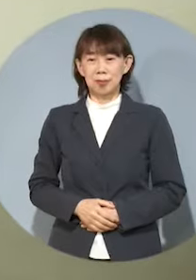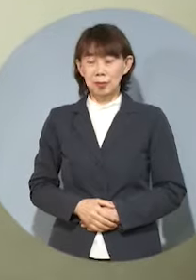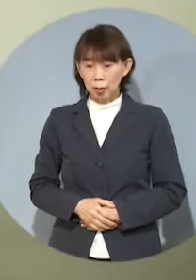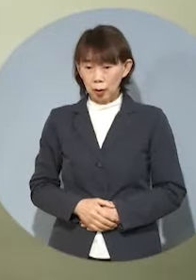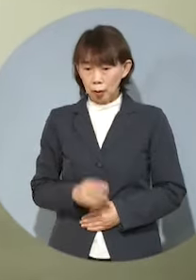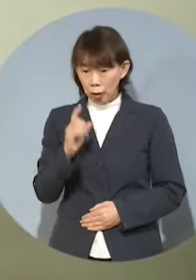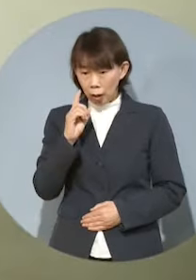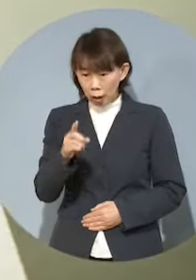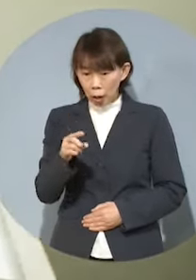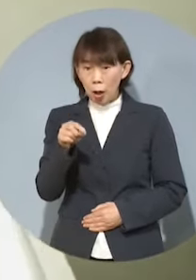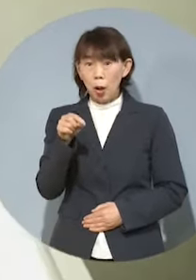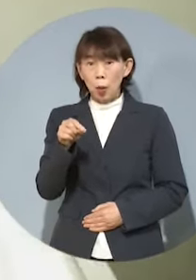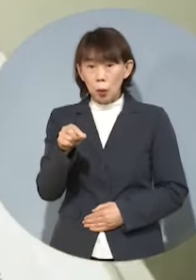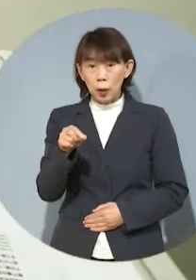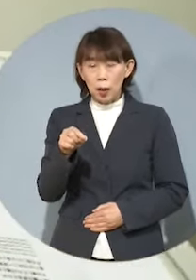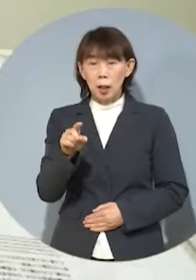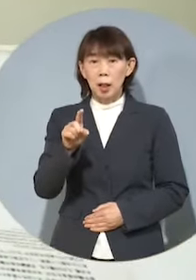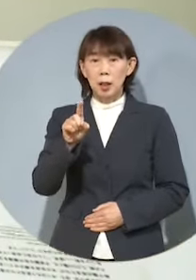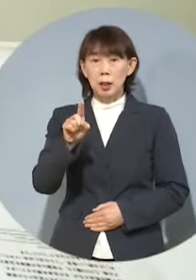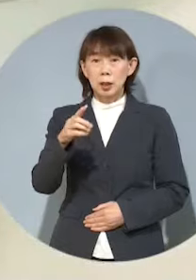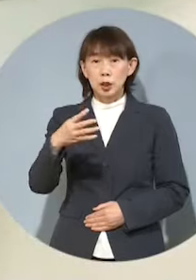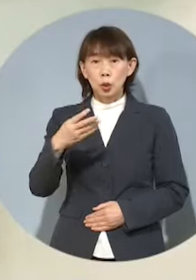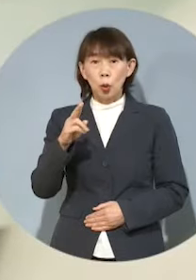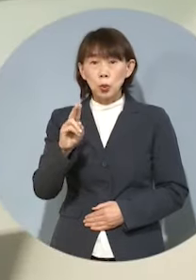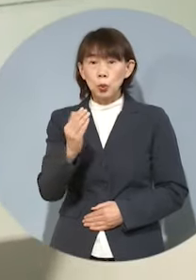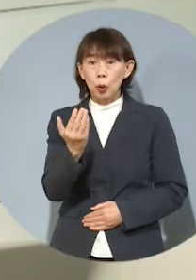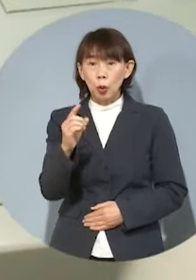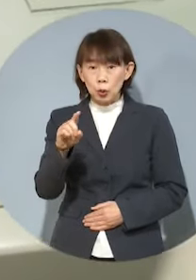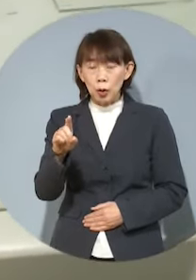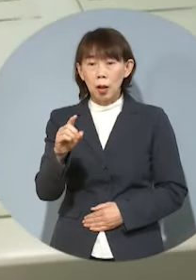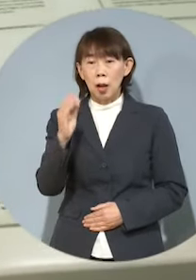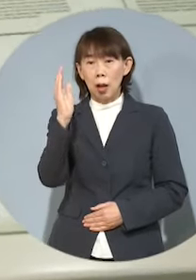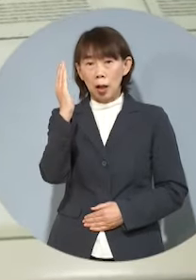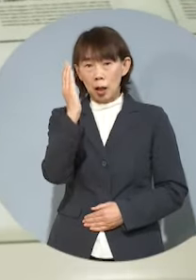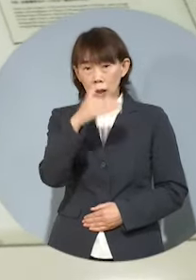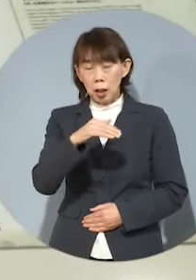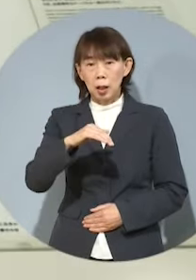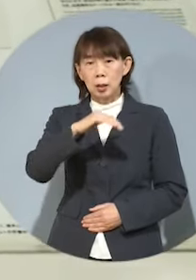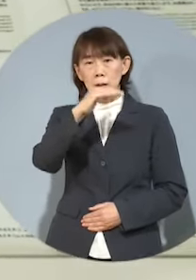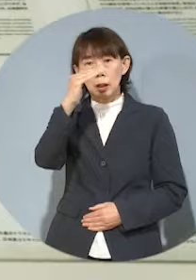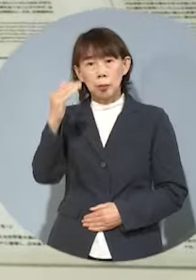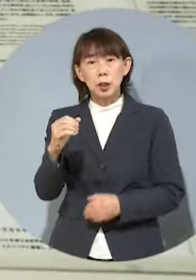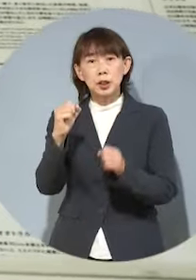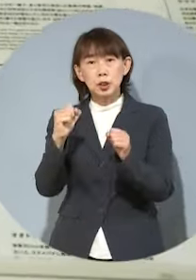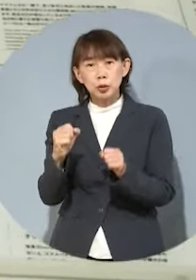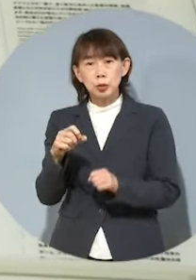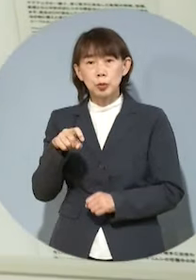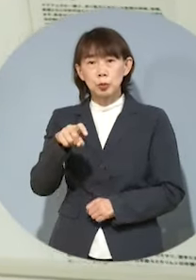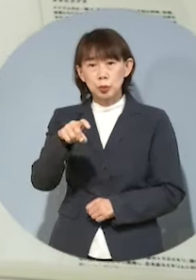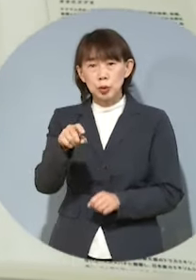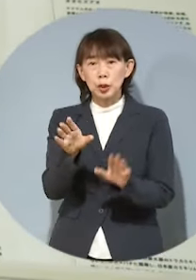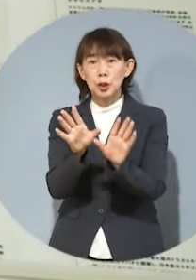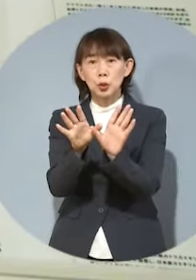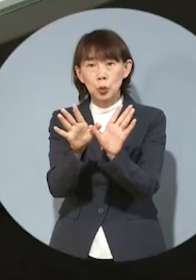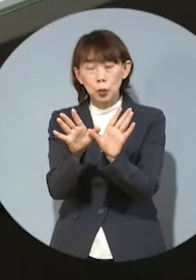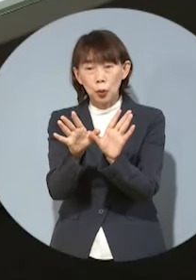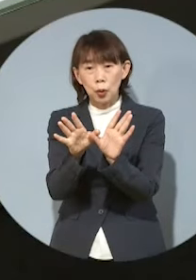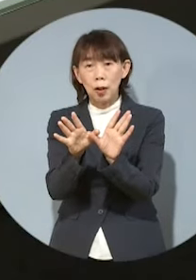あ、これは標本。あ、これ高尾山にいる昆虫。